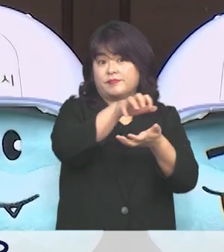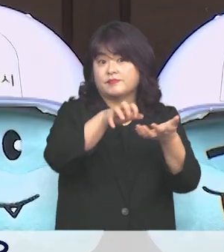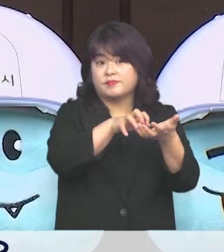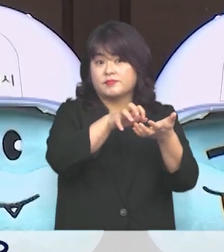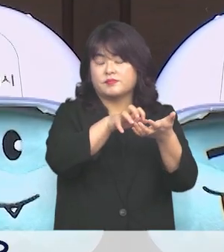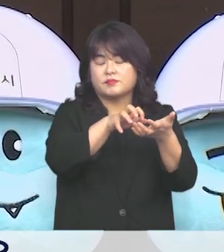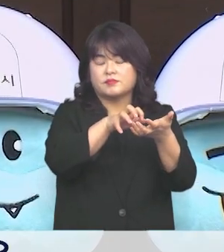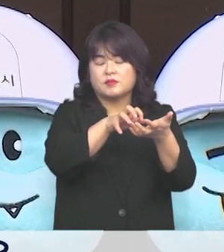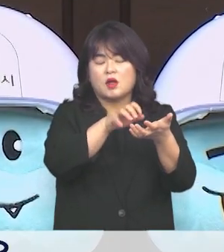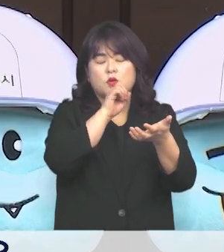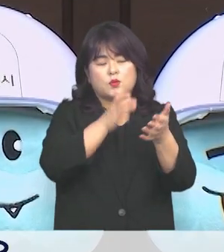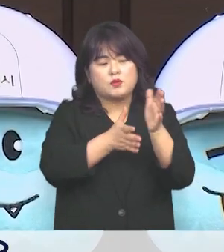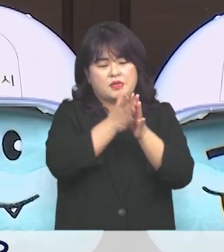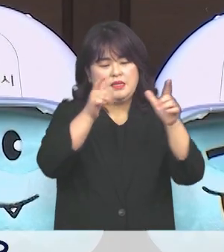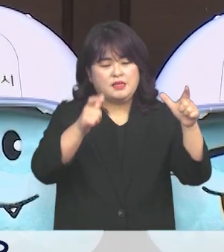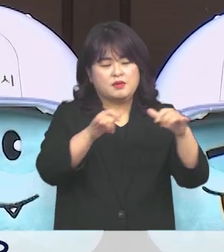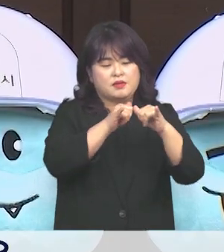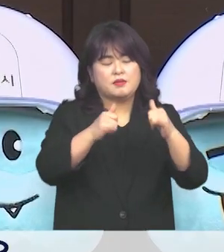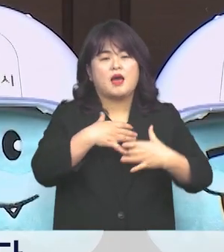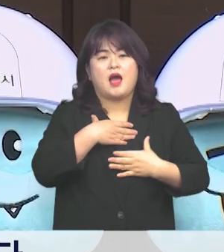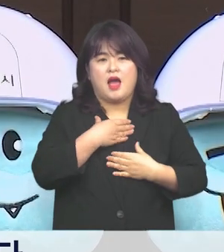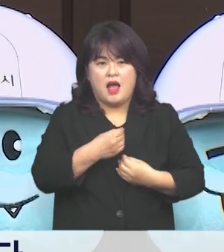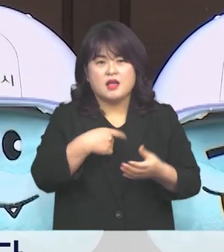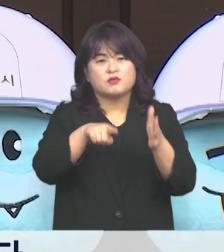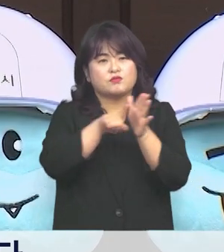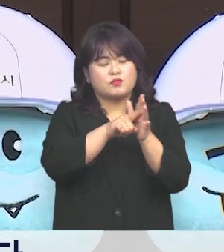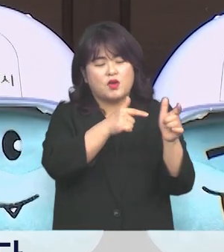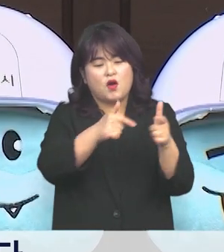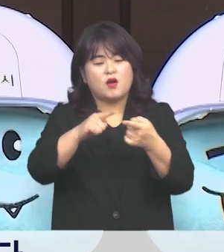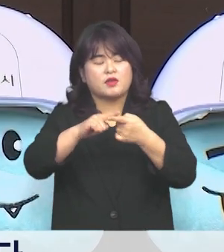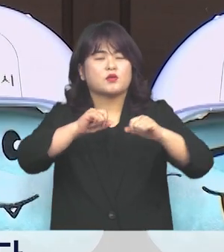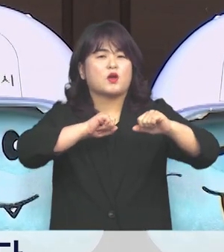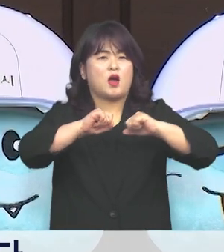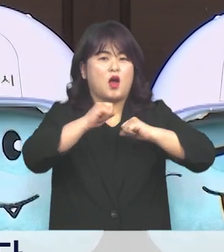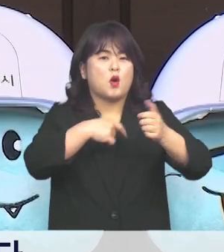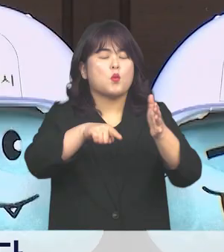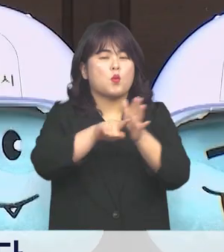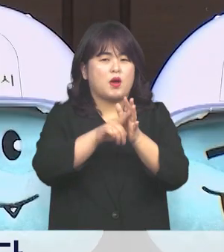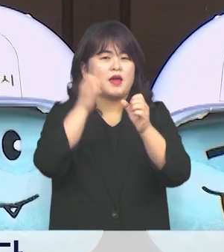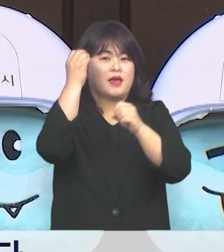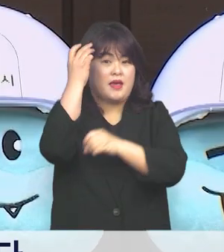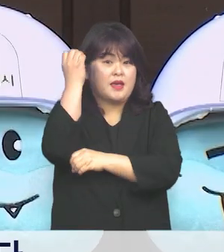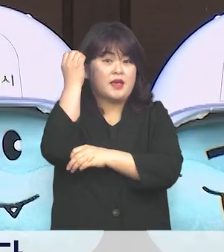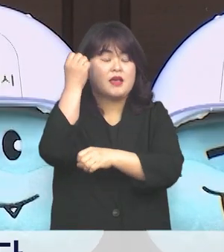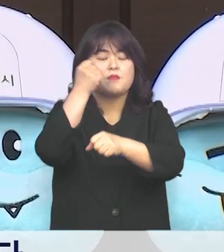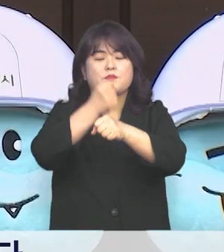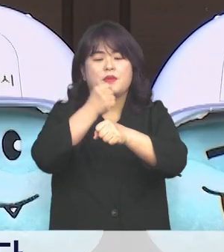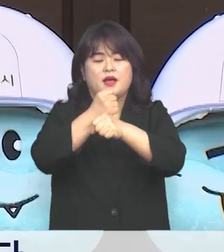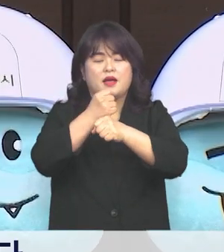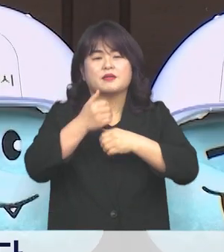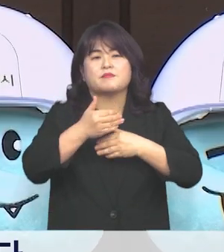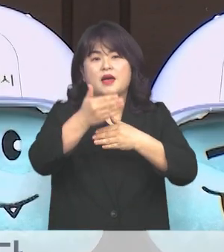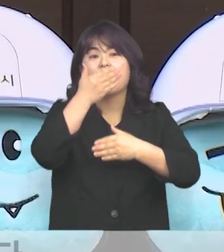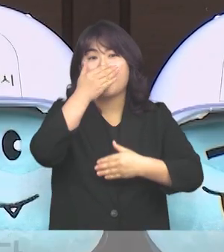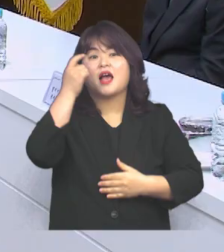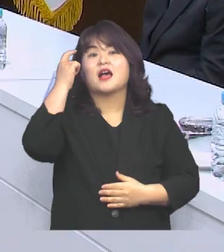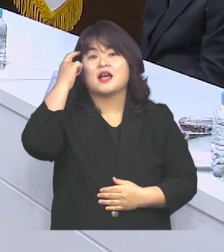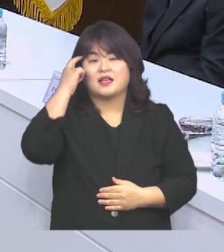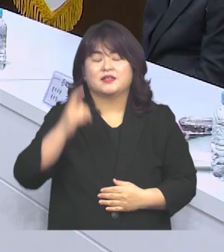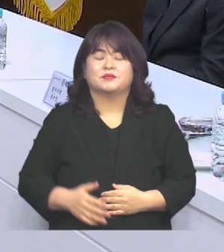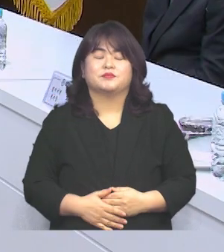해서 시민 안전을 위한 여러 가지 다양한 활동을 할 수 있는 근거가 마련됐다고 생각을